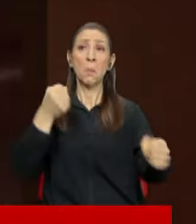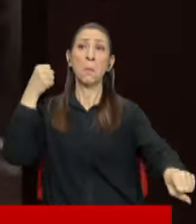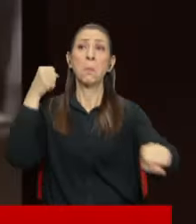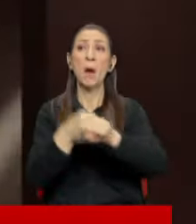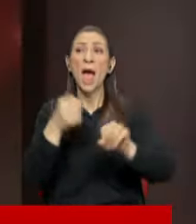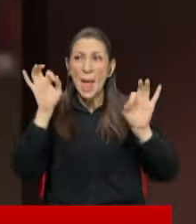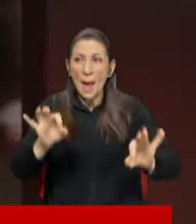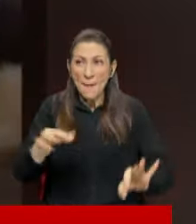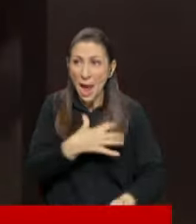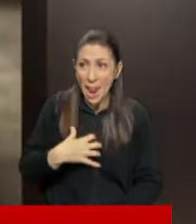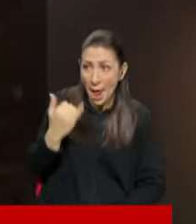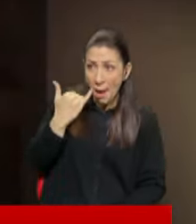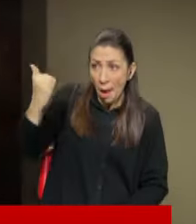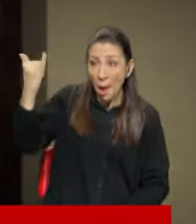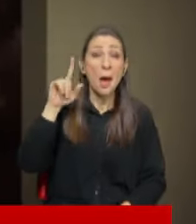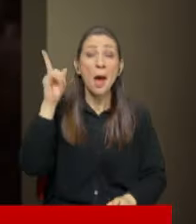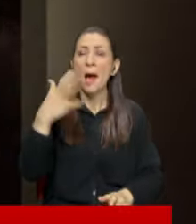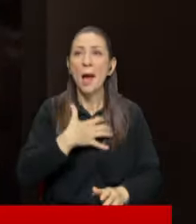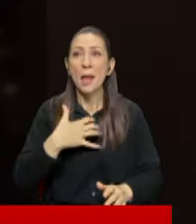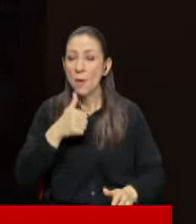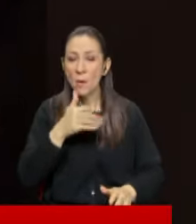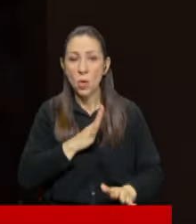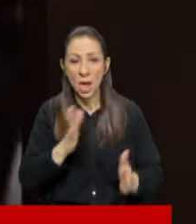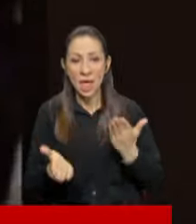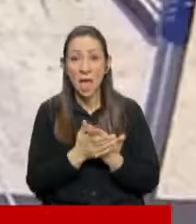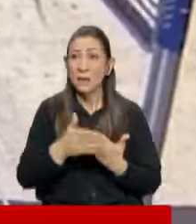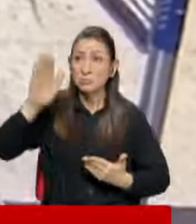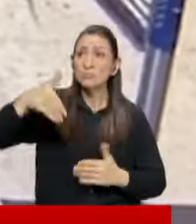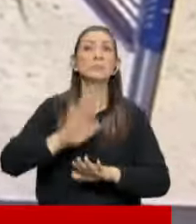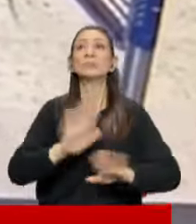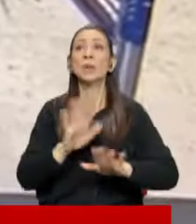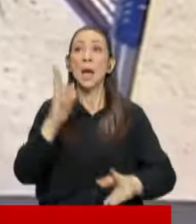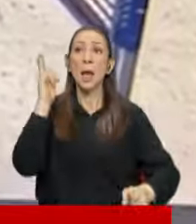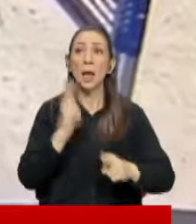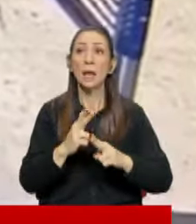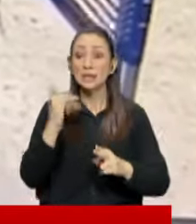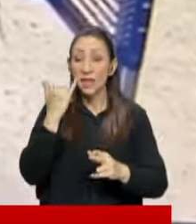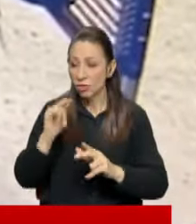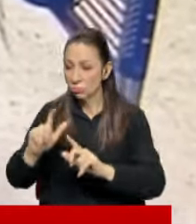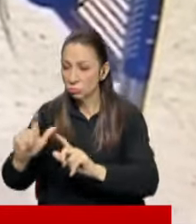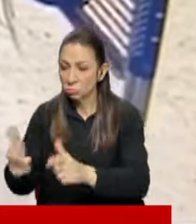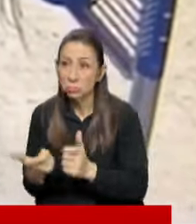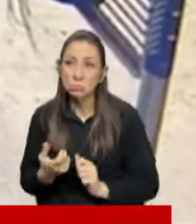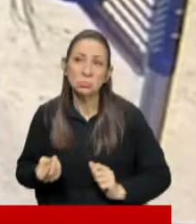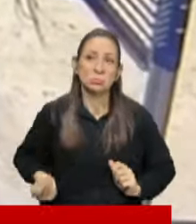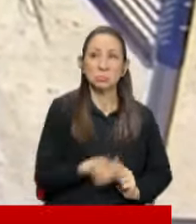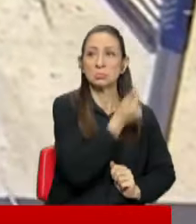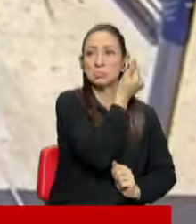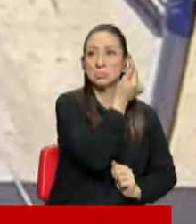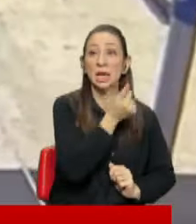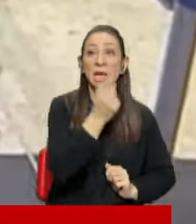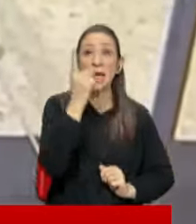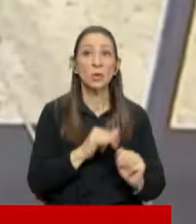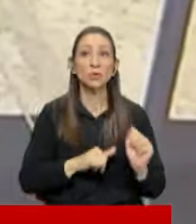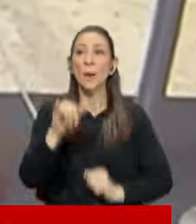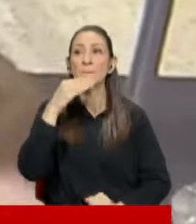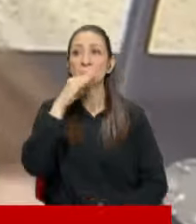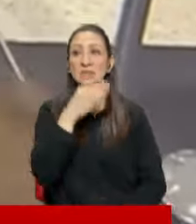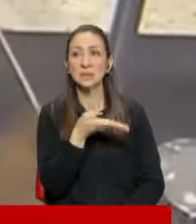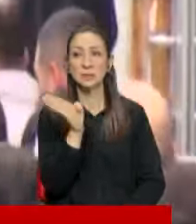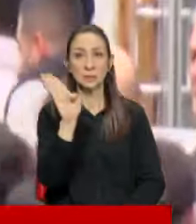Hemen annesini aradı. İddiaya göre anne oğul yardım çağırmak bir yana, yaralıların cep telefonlarını da alarak kaçtı. İlk uçakla